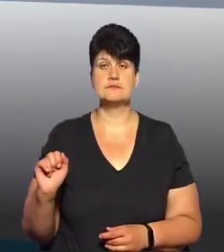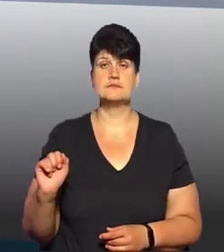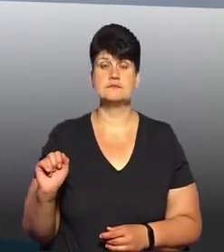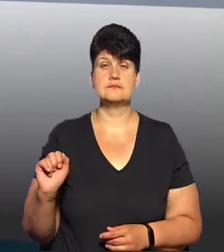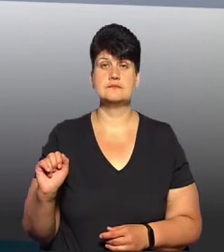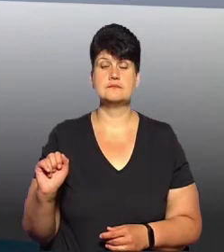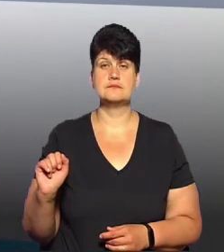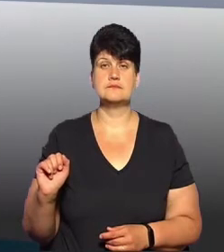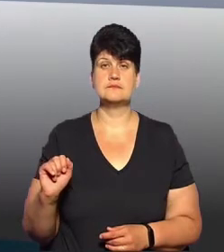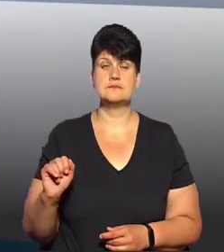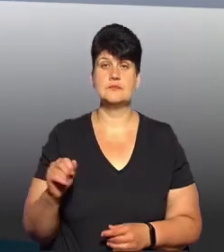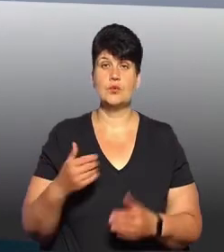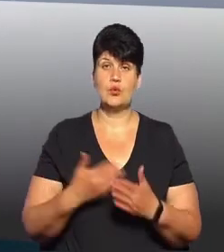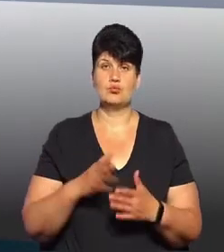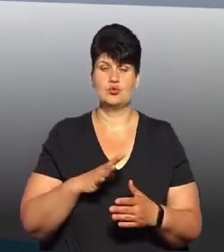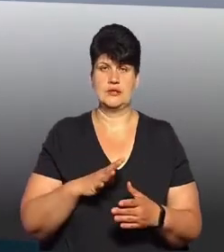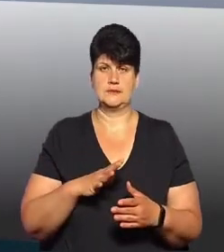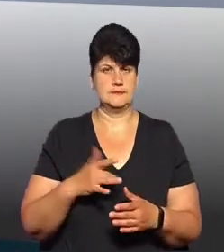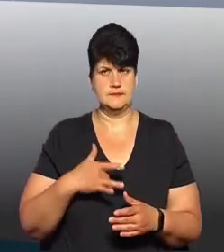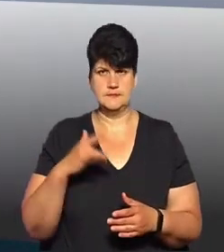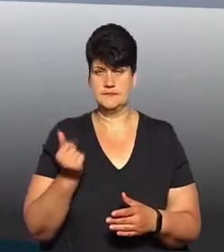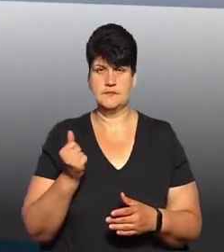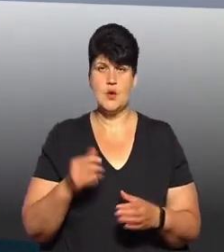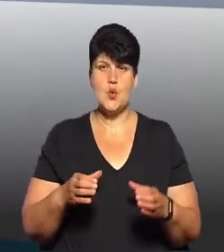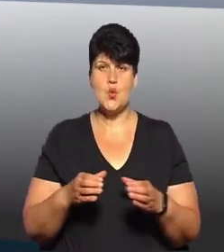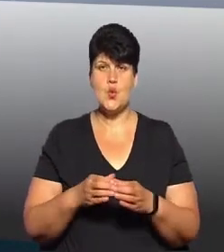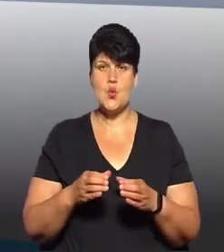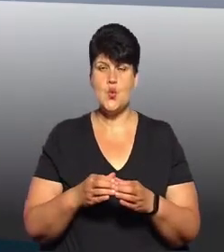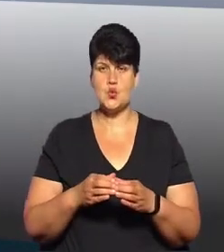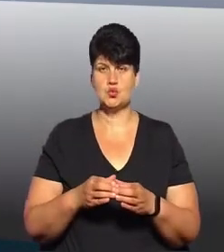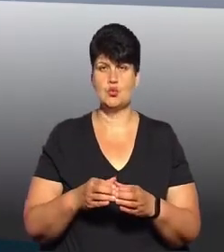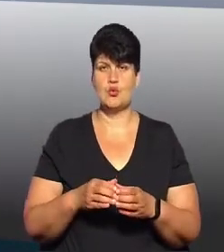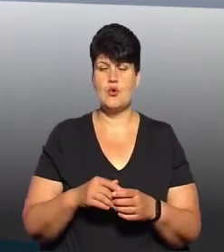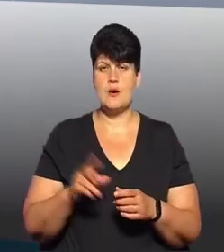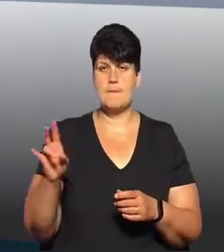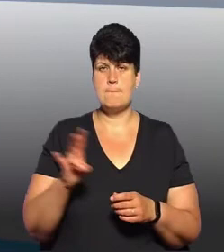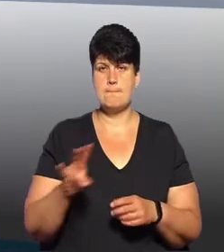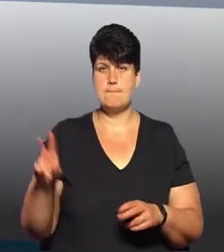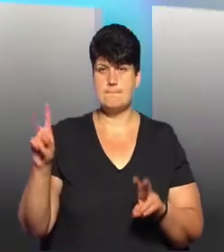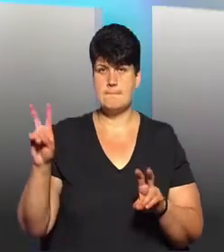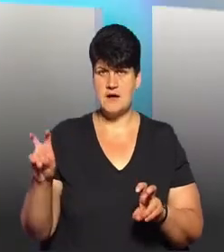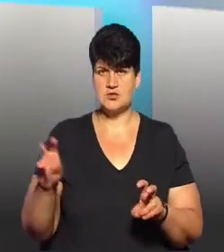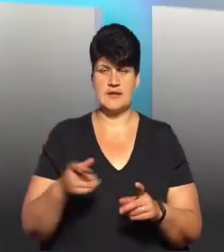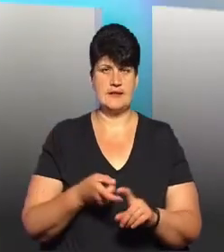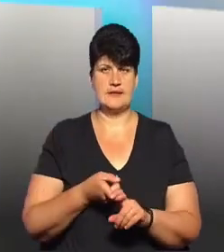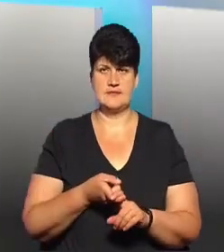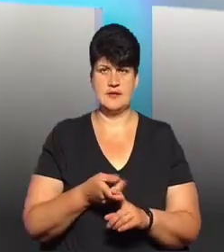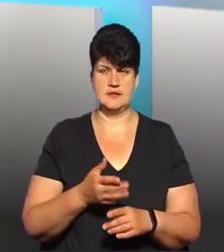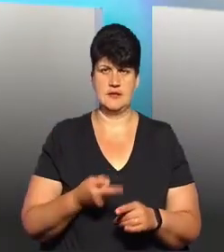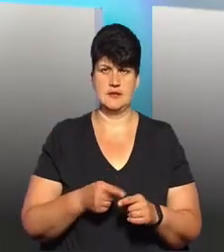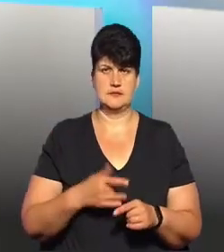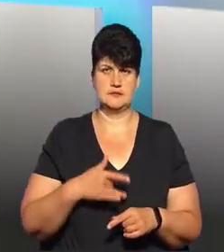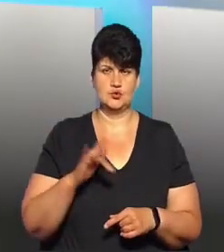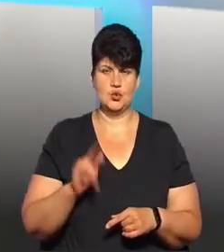була набагато гострішою стосовно гурту «Батюшки» і не такою гострою стосовно російських гуртів? Я не можу відповісти на це питання, на вашу